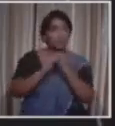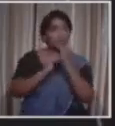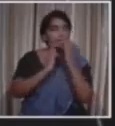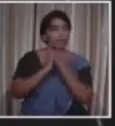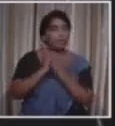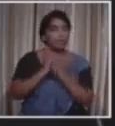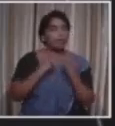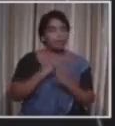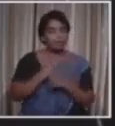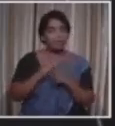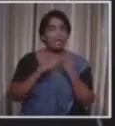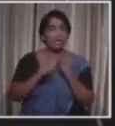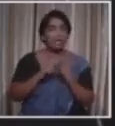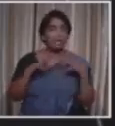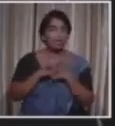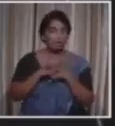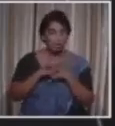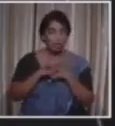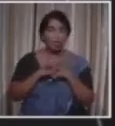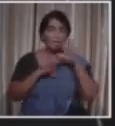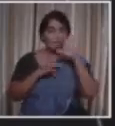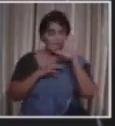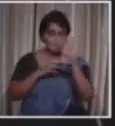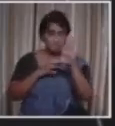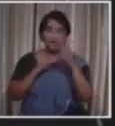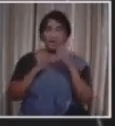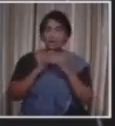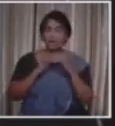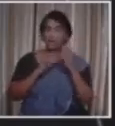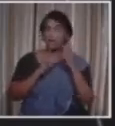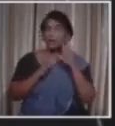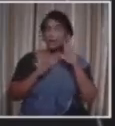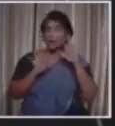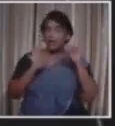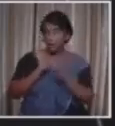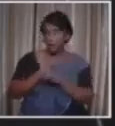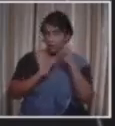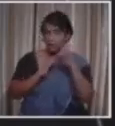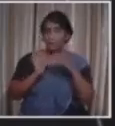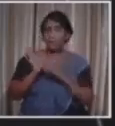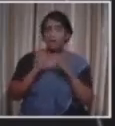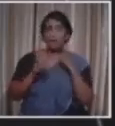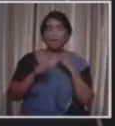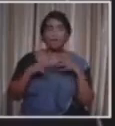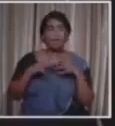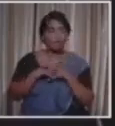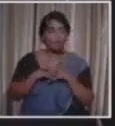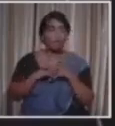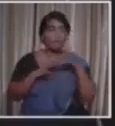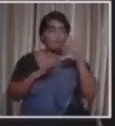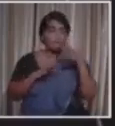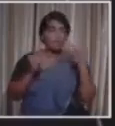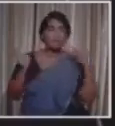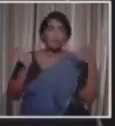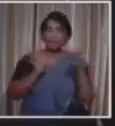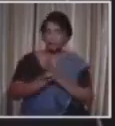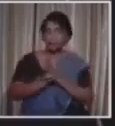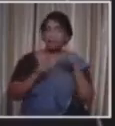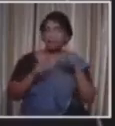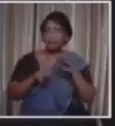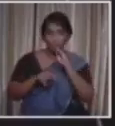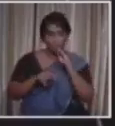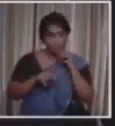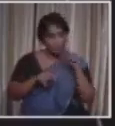හැදුවා කිලෝවොට් 5 ගාන ගෙවල් ලක්ෂක මෙගාවොට් 500ක් මේ රටේ ජාතික විදුලි බල පත්‍ර එකතු කරන්න අඩුම